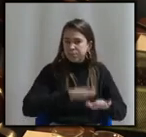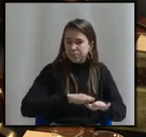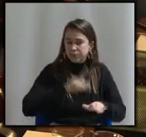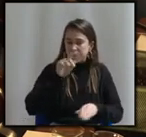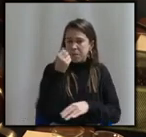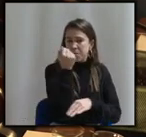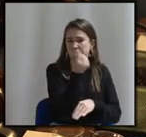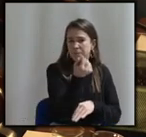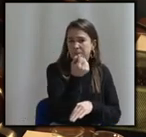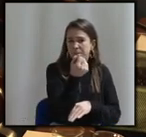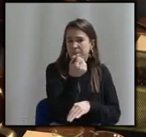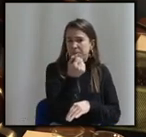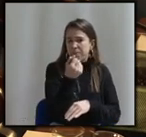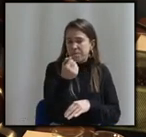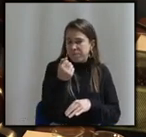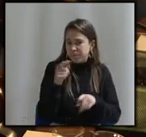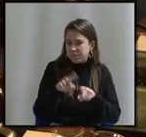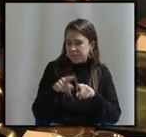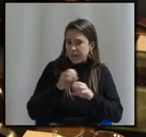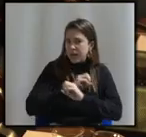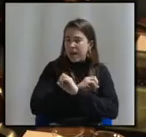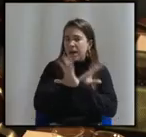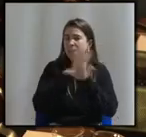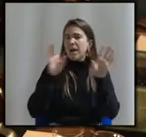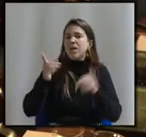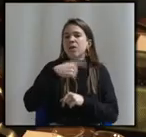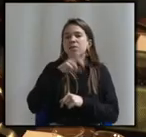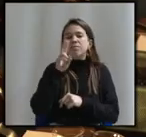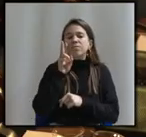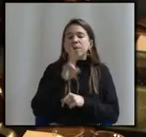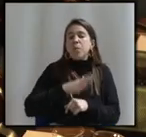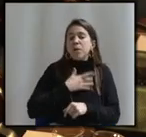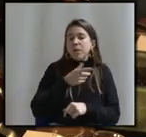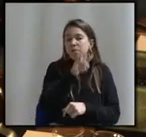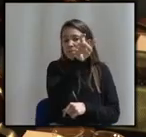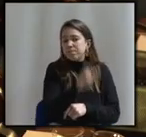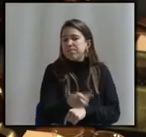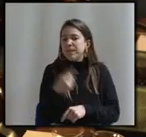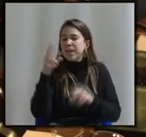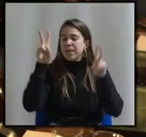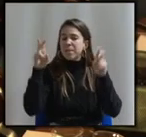total. Això és el que li he dit. No és que entenem nosaltres que poder vostè, amb això d'aquests diners